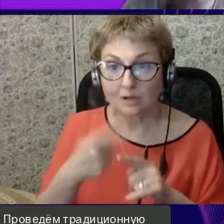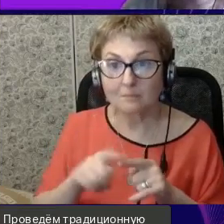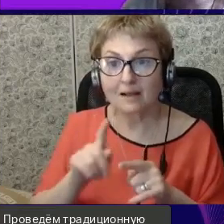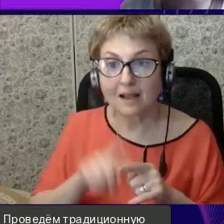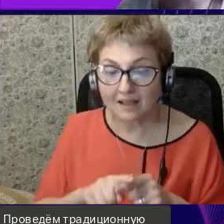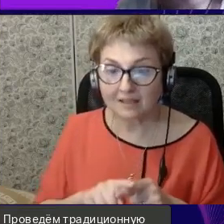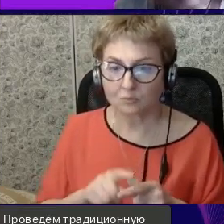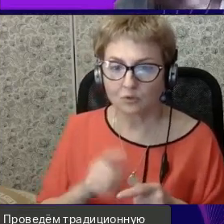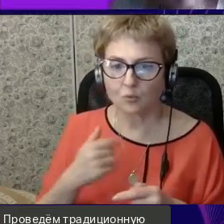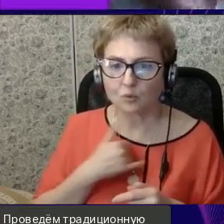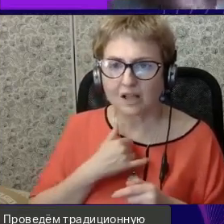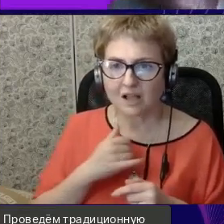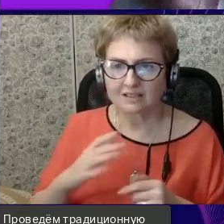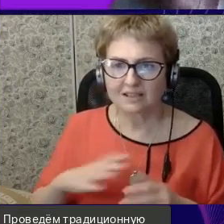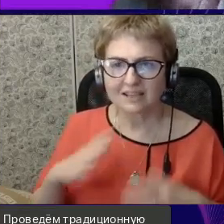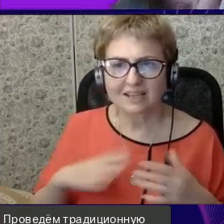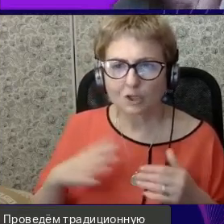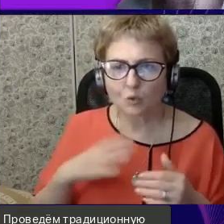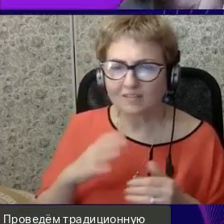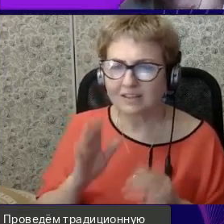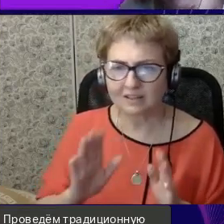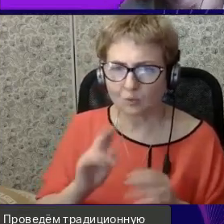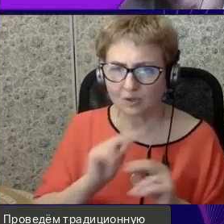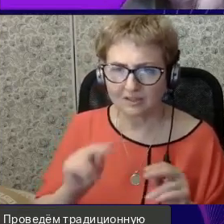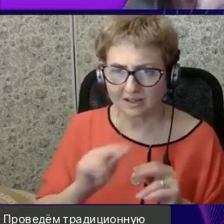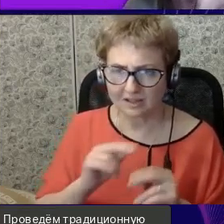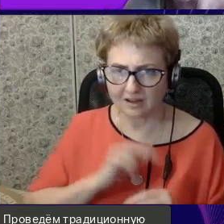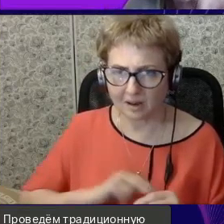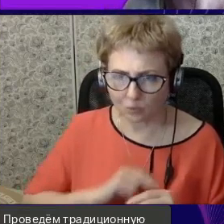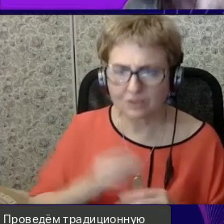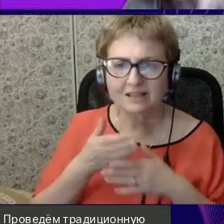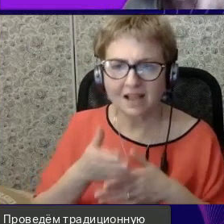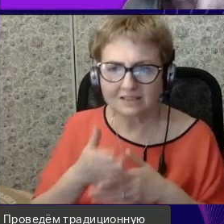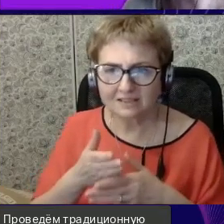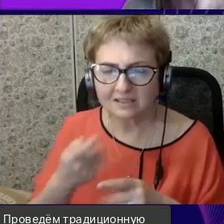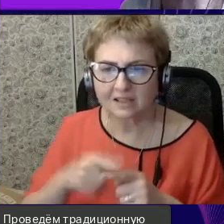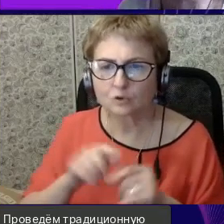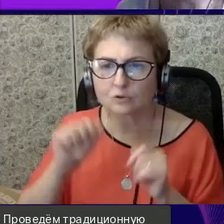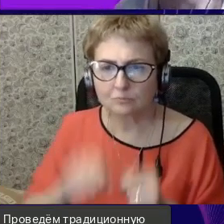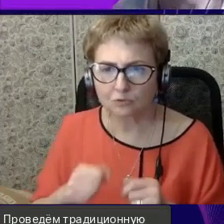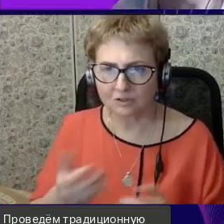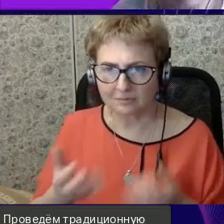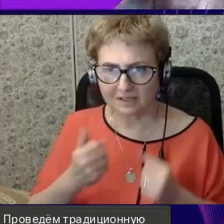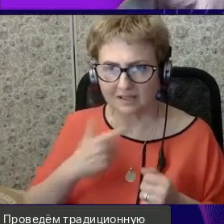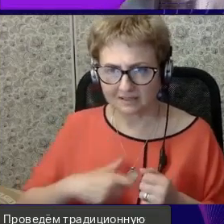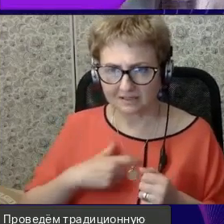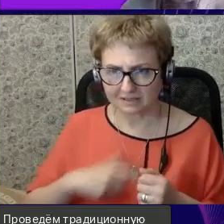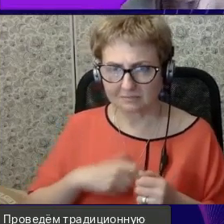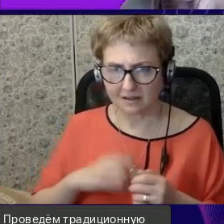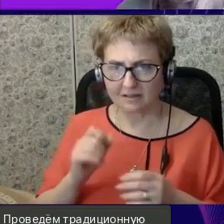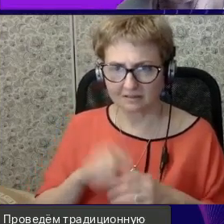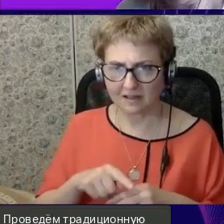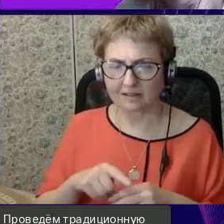каждым человеком должен устанавливаться индивидуальный контроль. Именно поэтому у нас на тренировках работает не только тренер, но